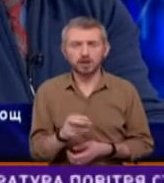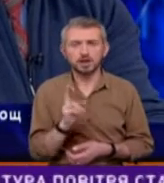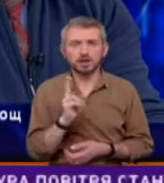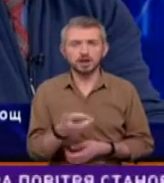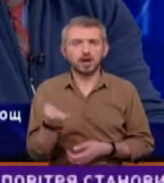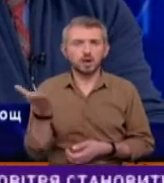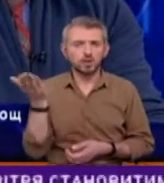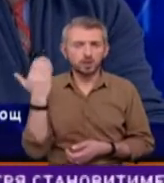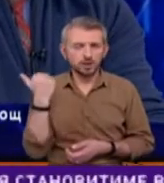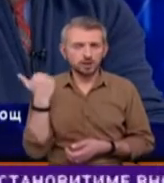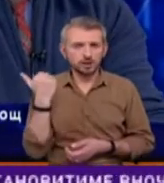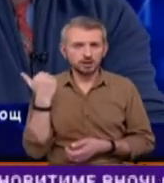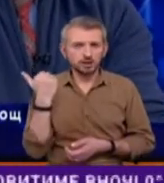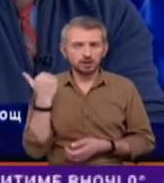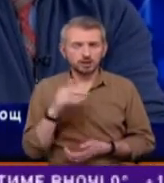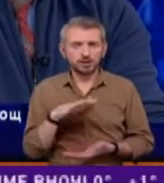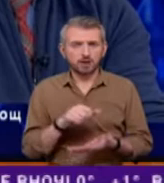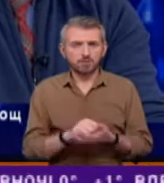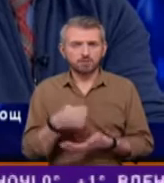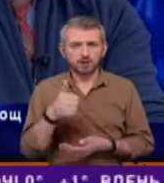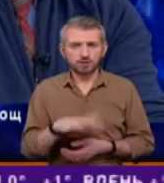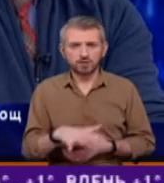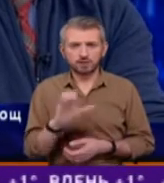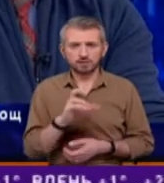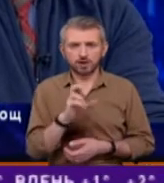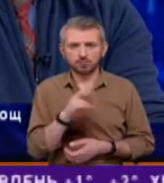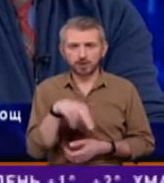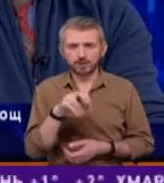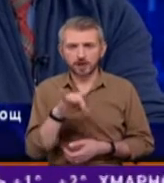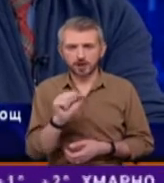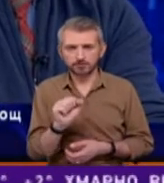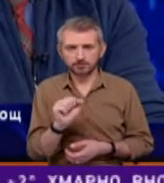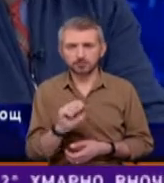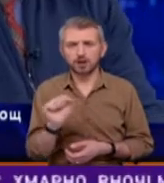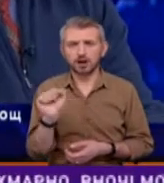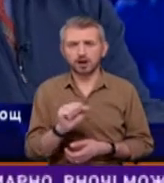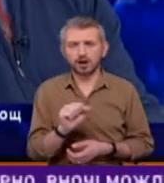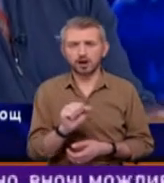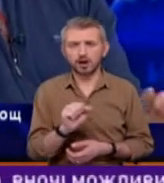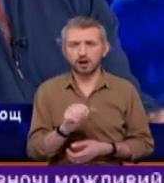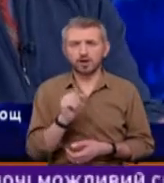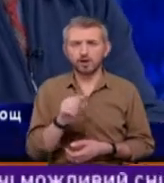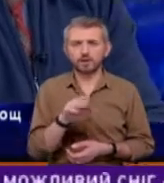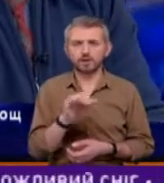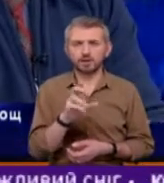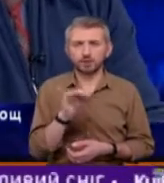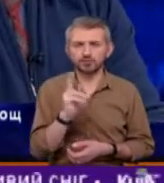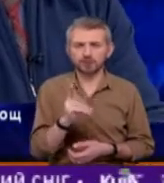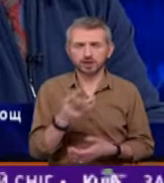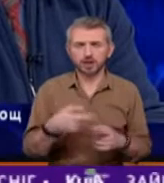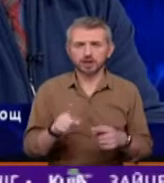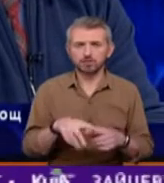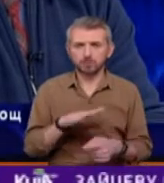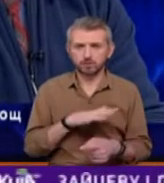тоді займав перше місце Степан Бандера, а оцей табачник тоді був